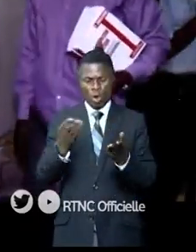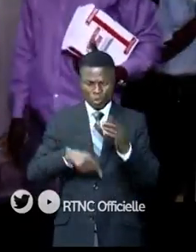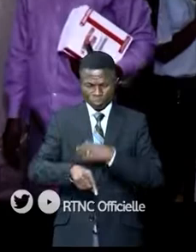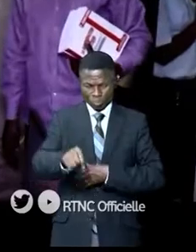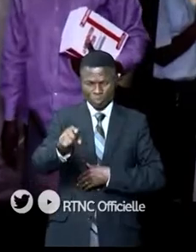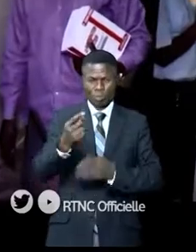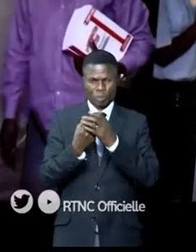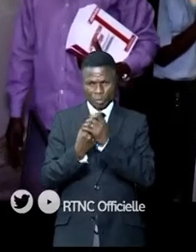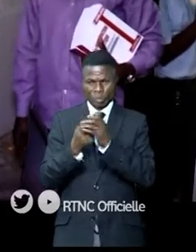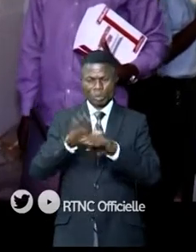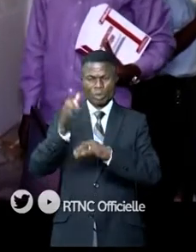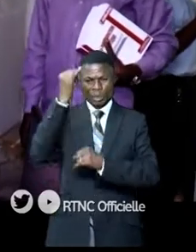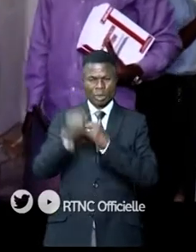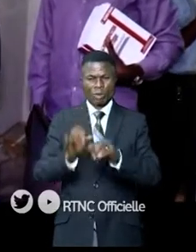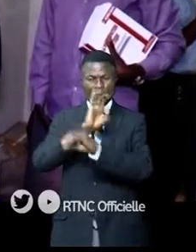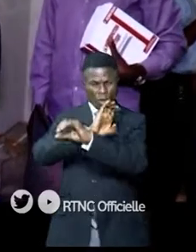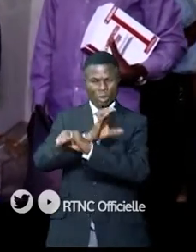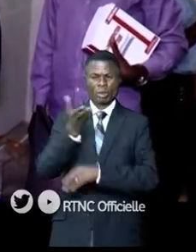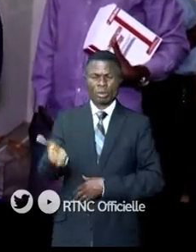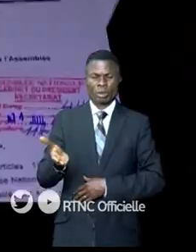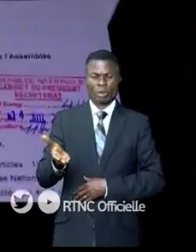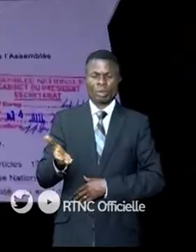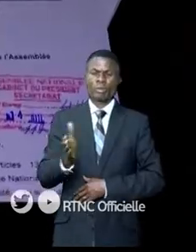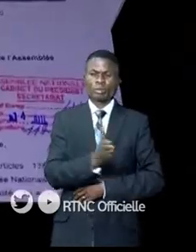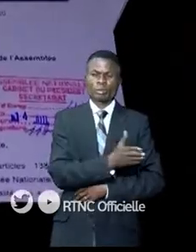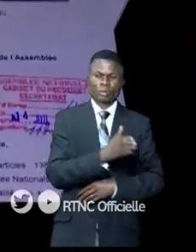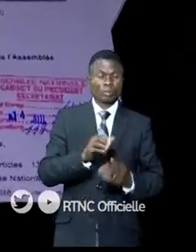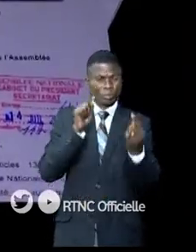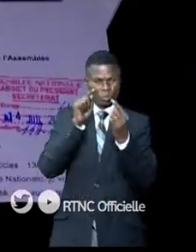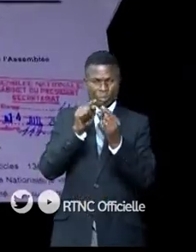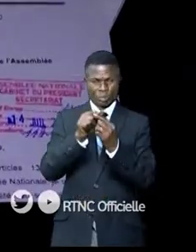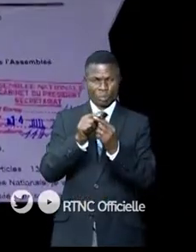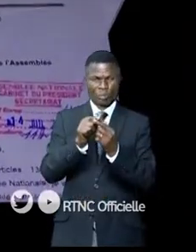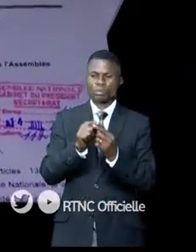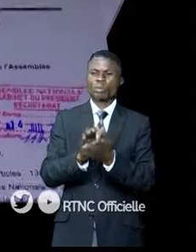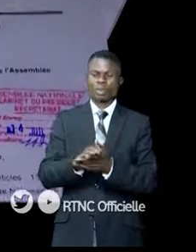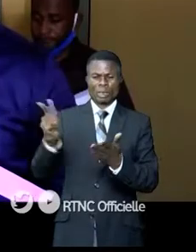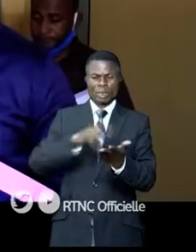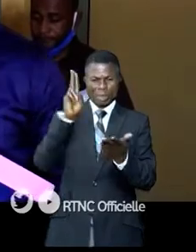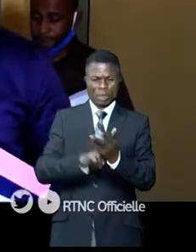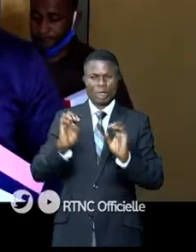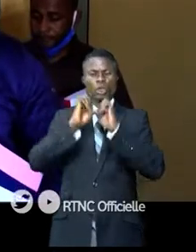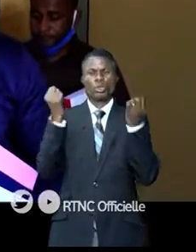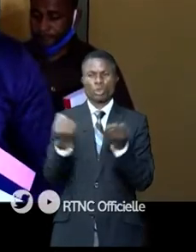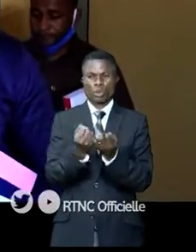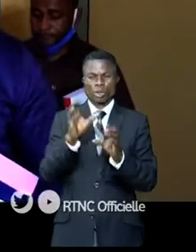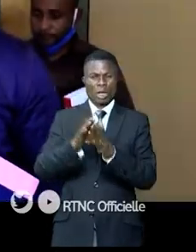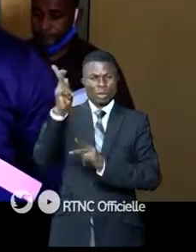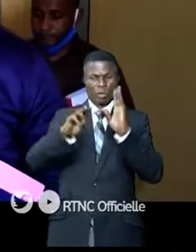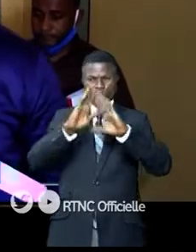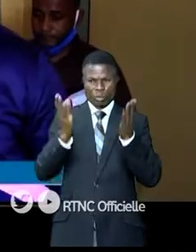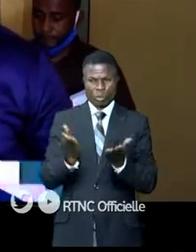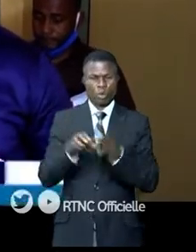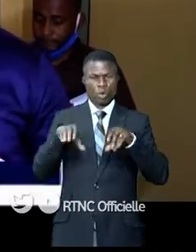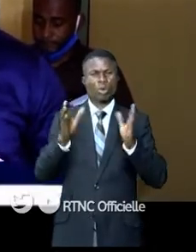juste après la fin de l'état d'urgence sanitaire. J'ai un mandat, un contrat social avec la population, les